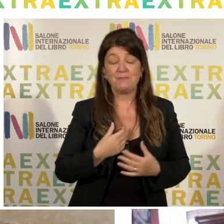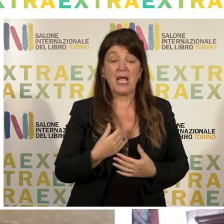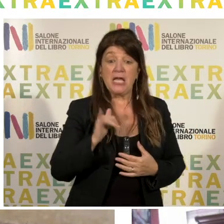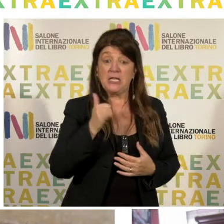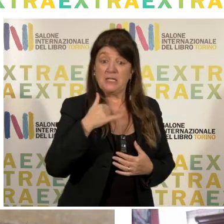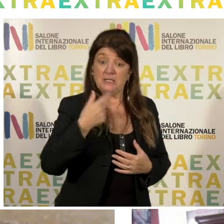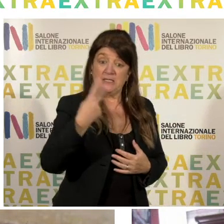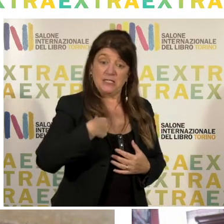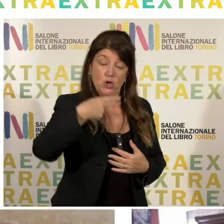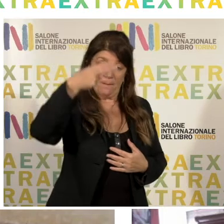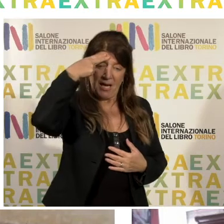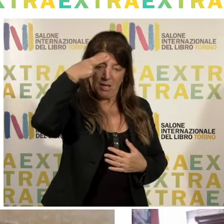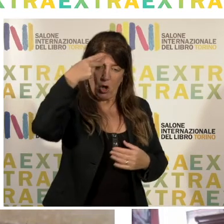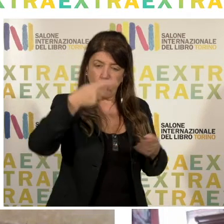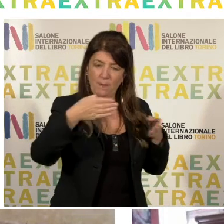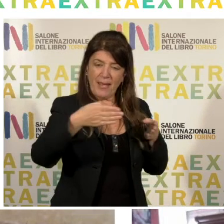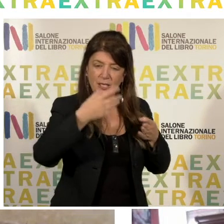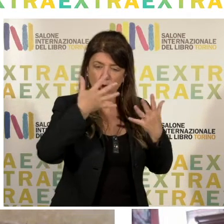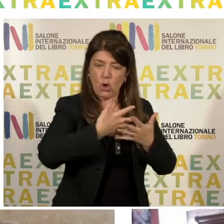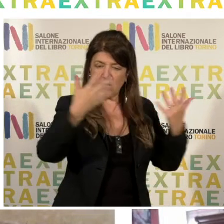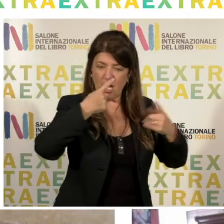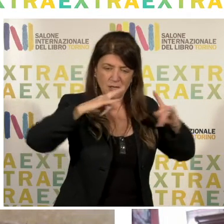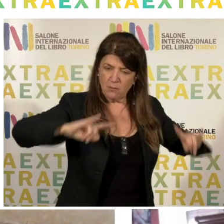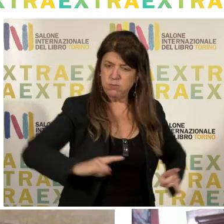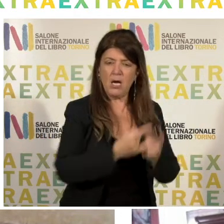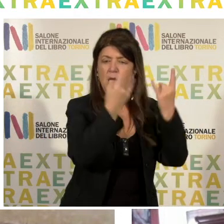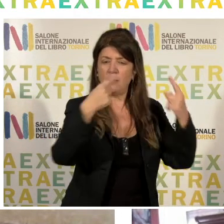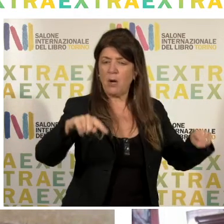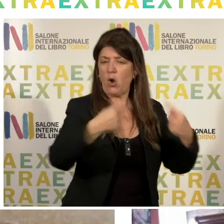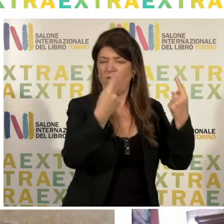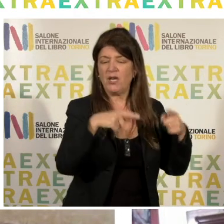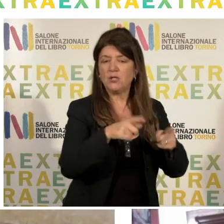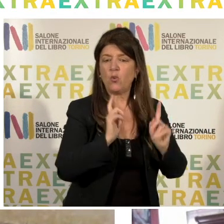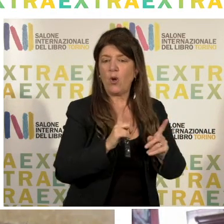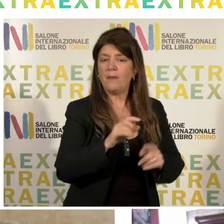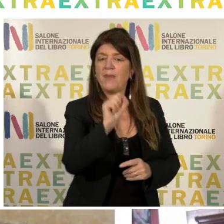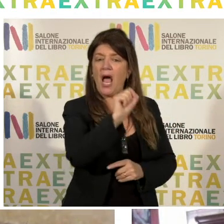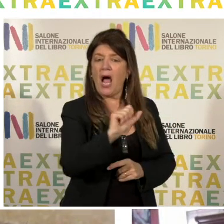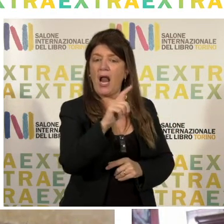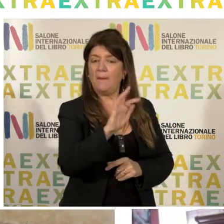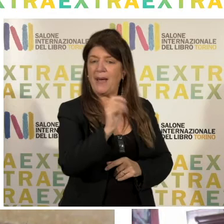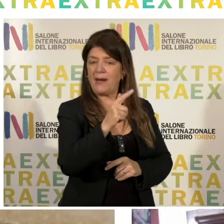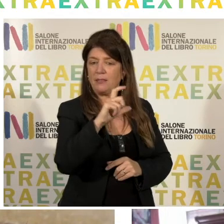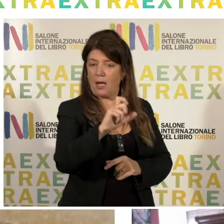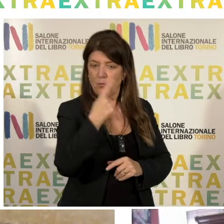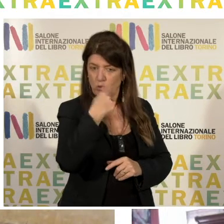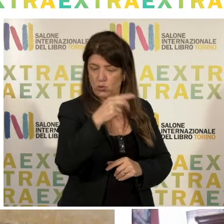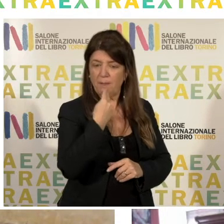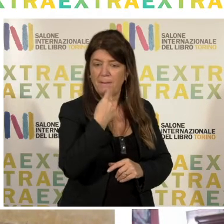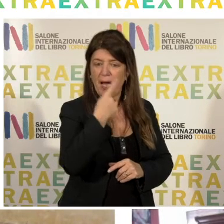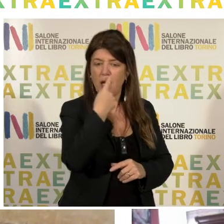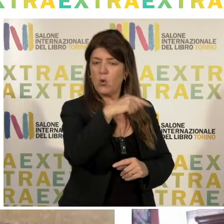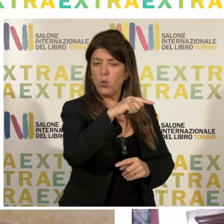all'epoca scatenò il grande conflitto è che per Albert Camus la rivolta aveva e